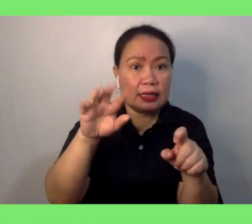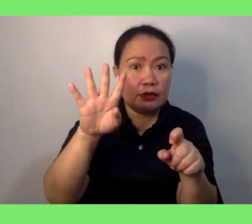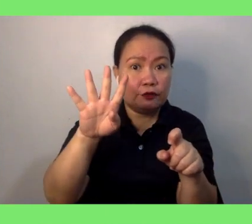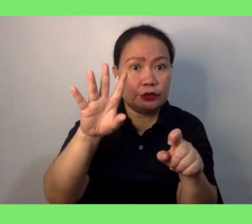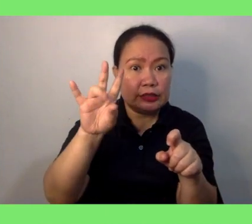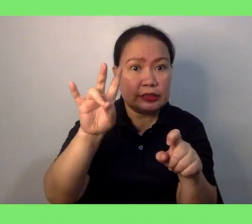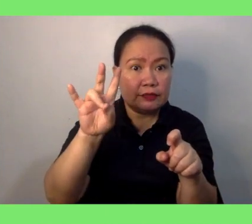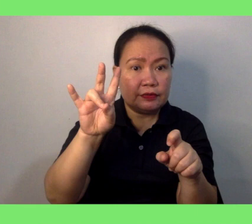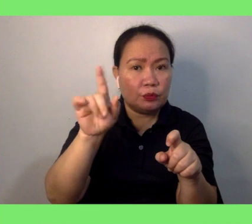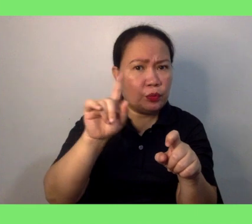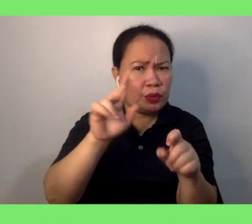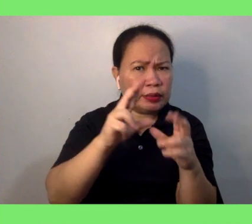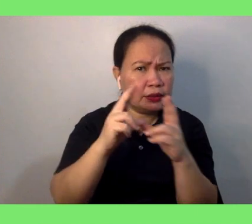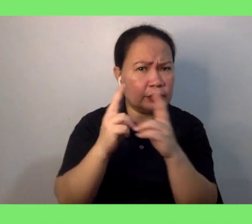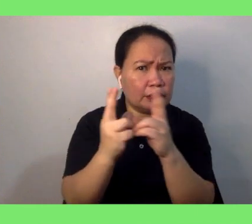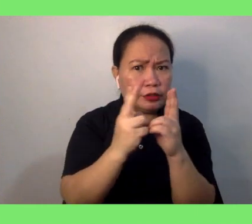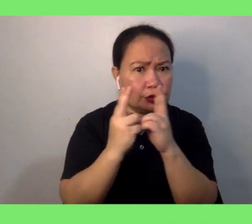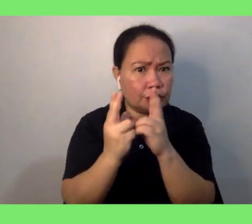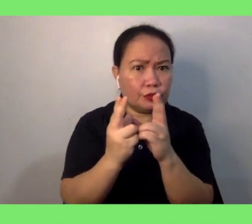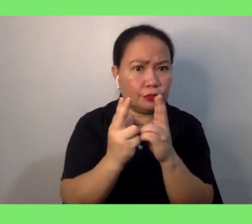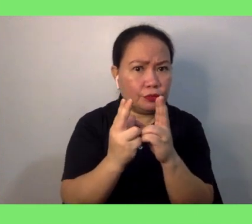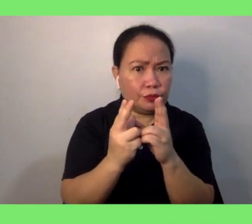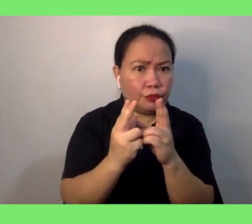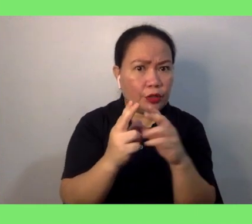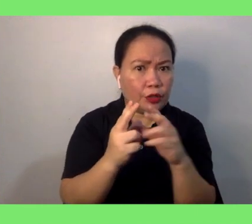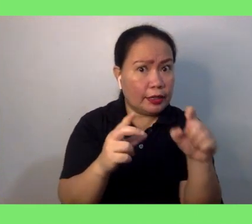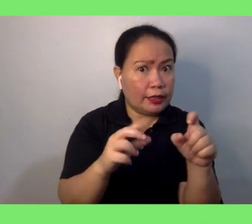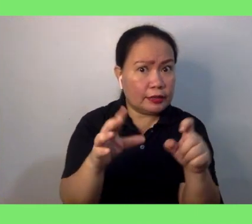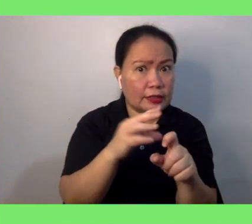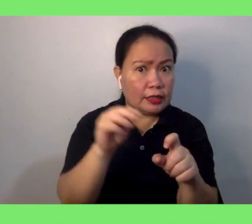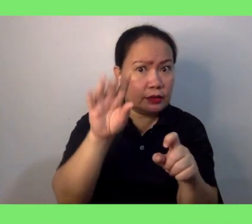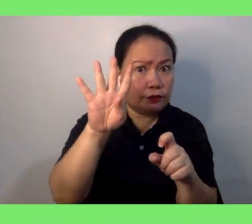Anong relationship nitong dalawang to? They are